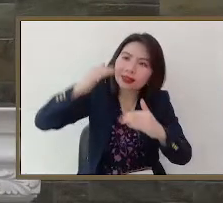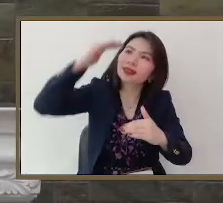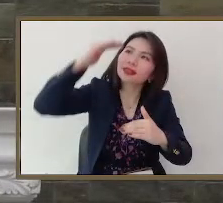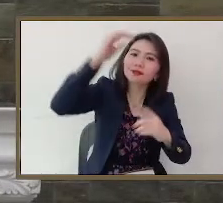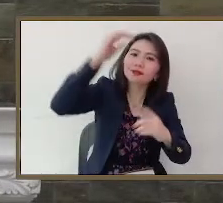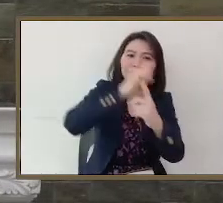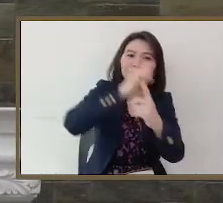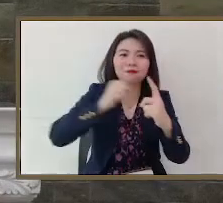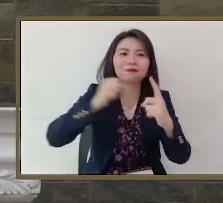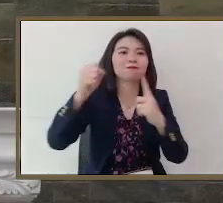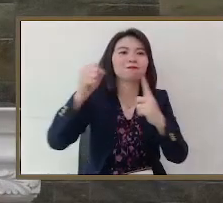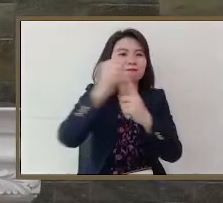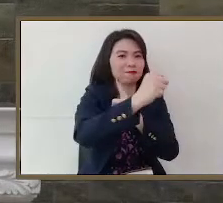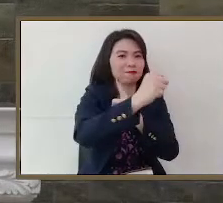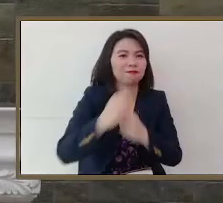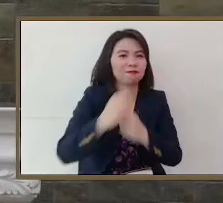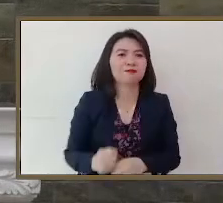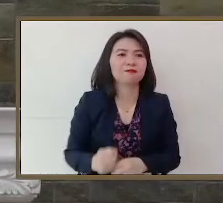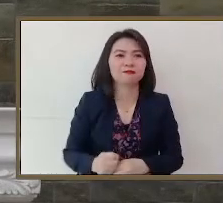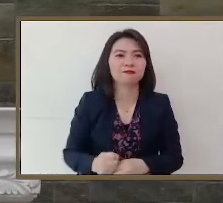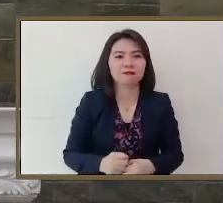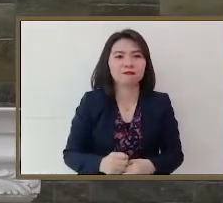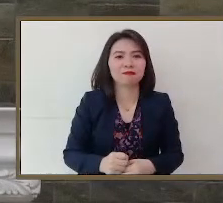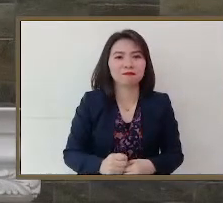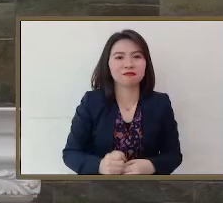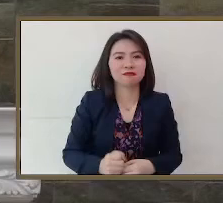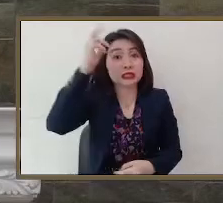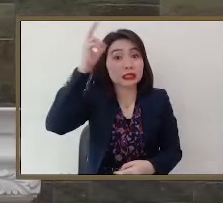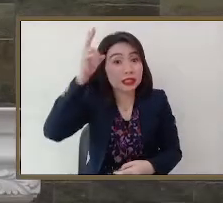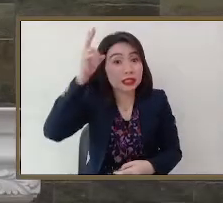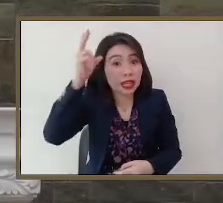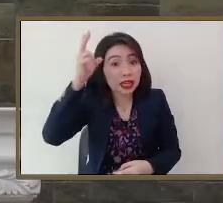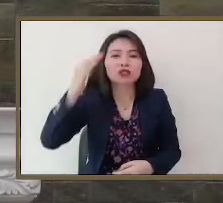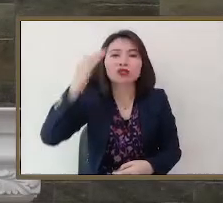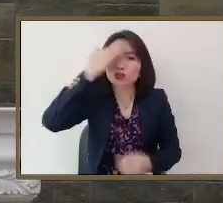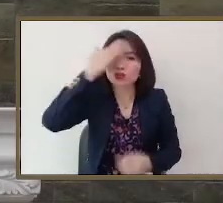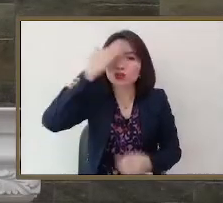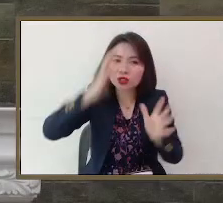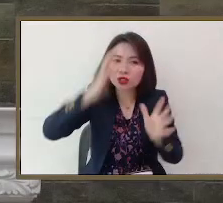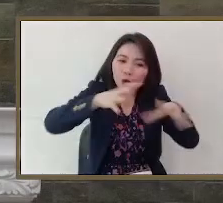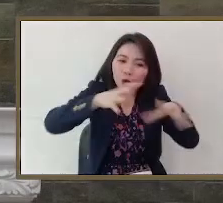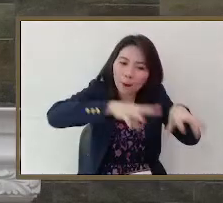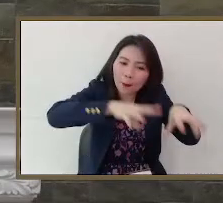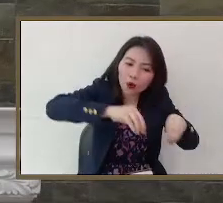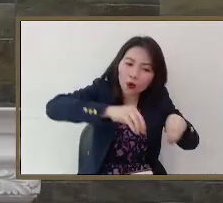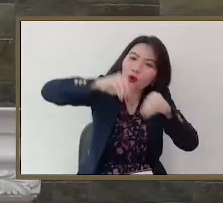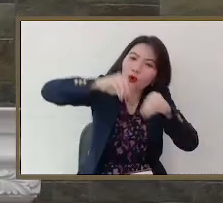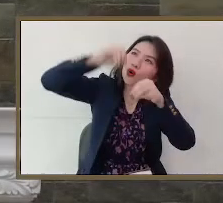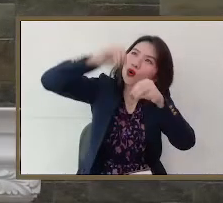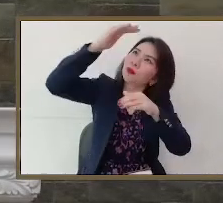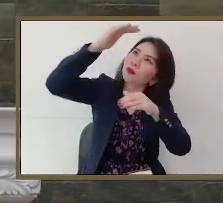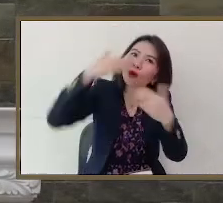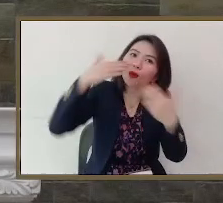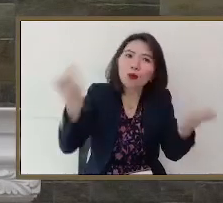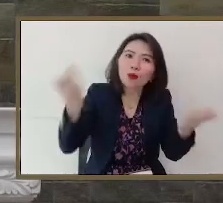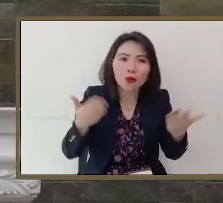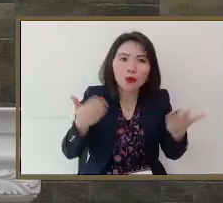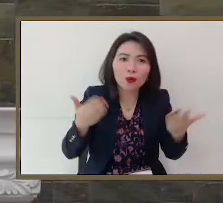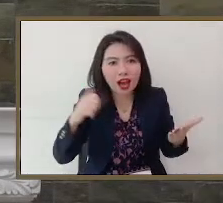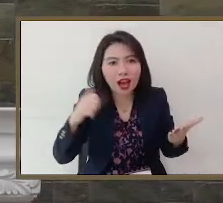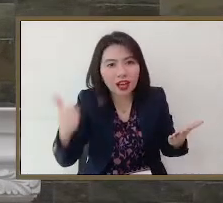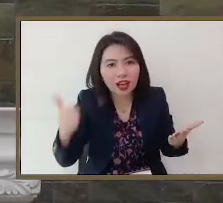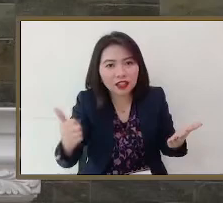this. Satan knows how to elevate people where everyone can see